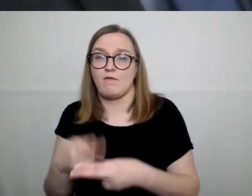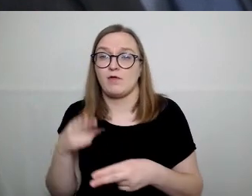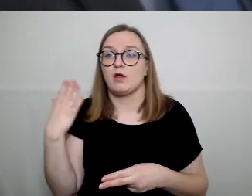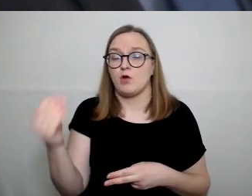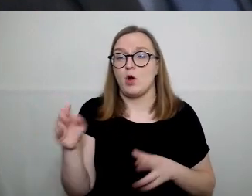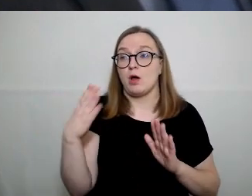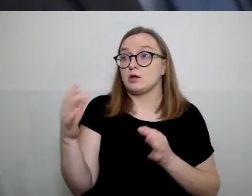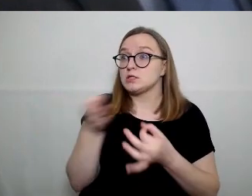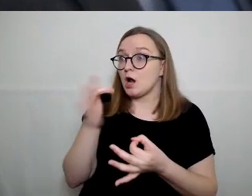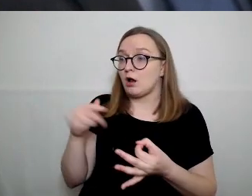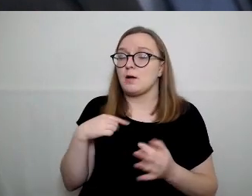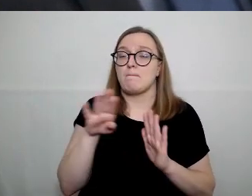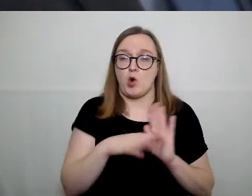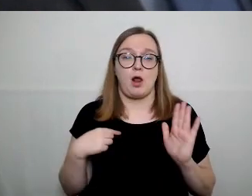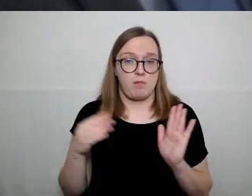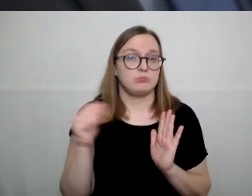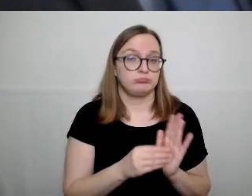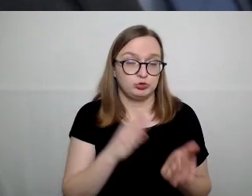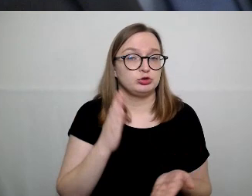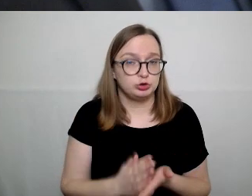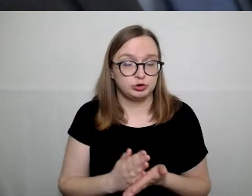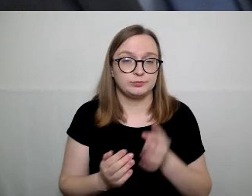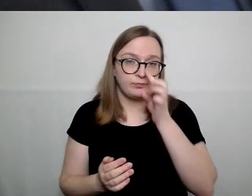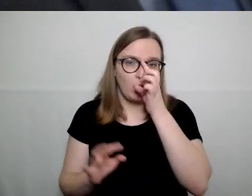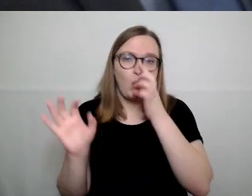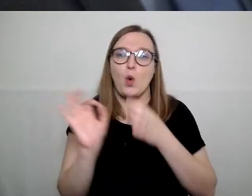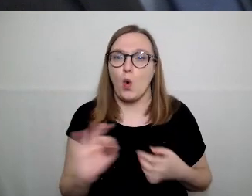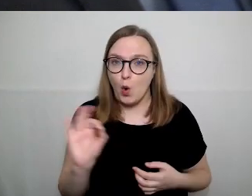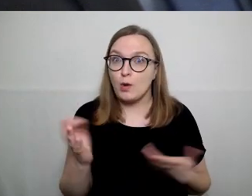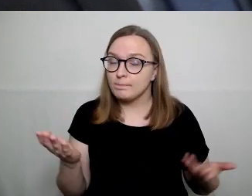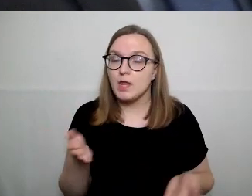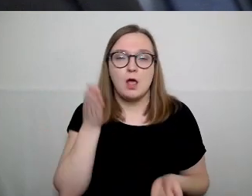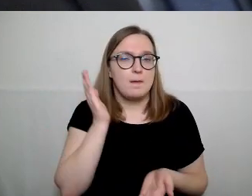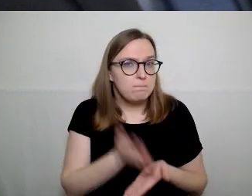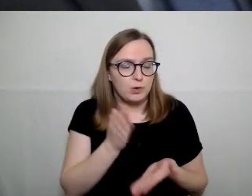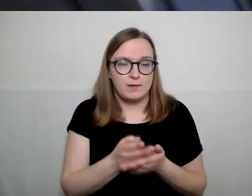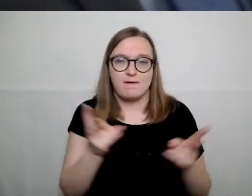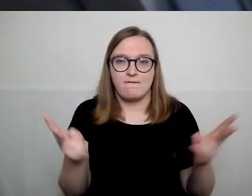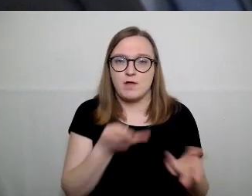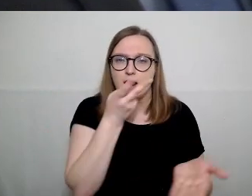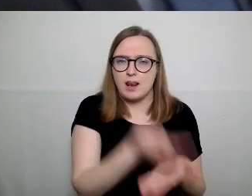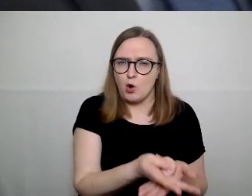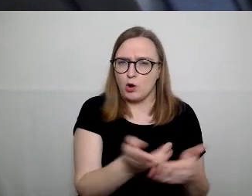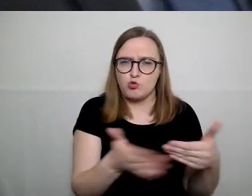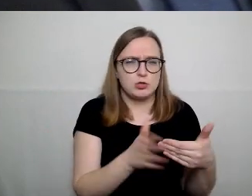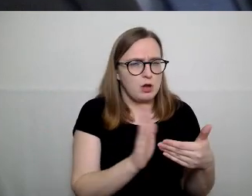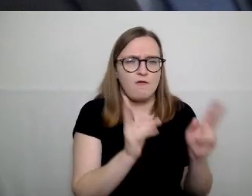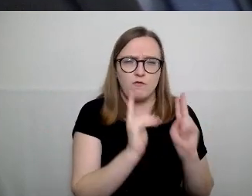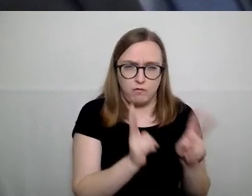programinės nuostatas apie tai, kad būtina išlaikyti tiek ligoninę, tiek jos